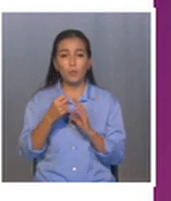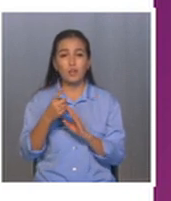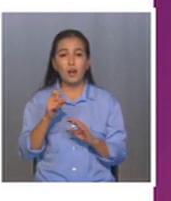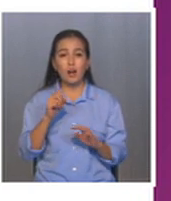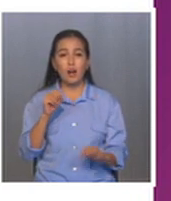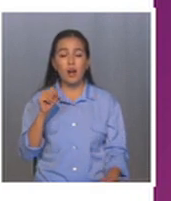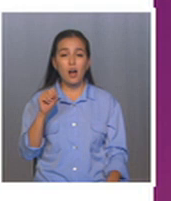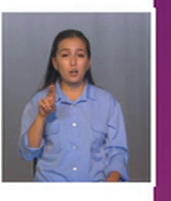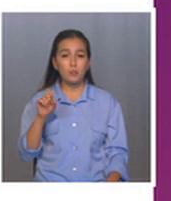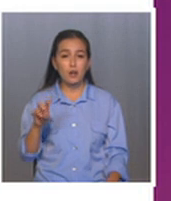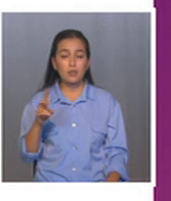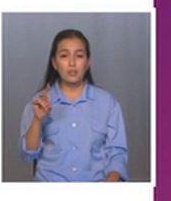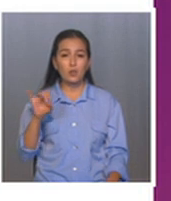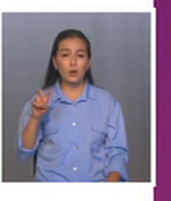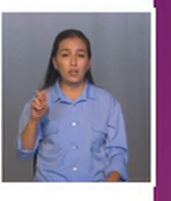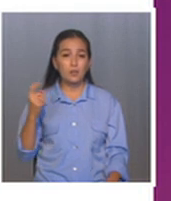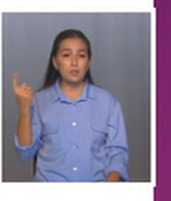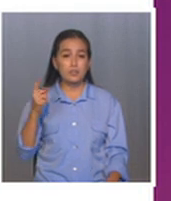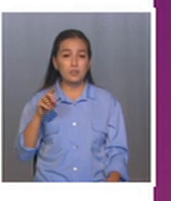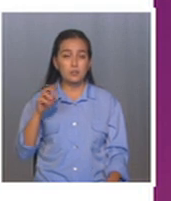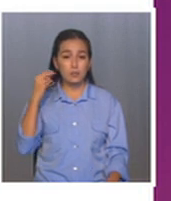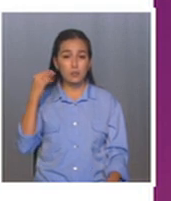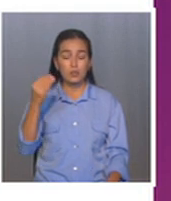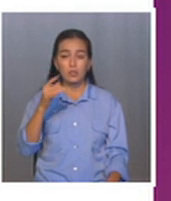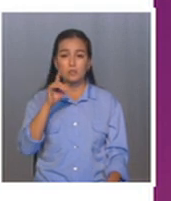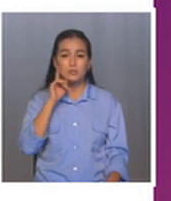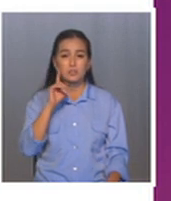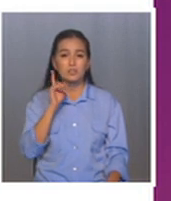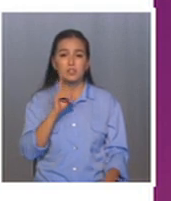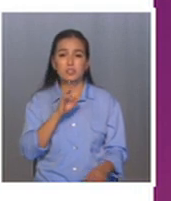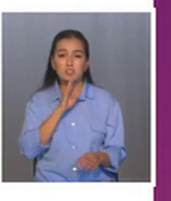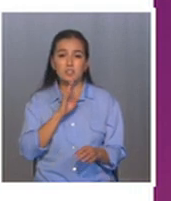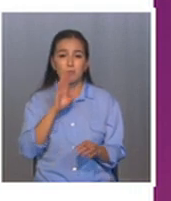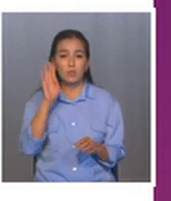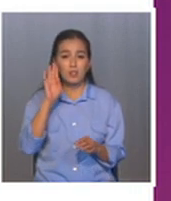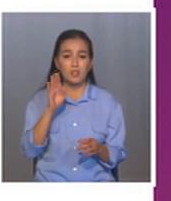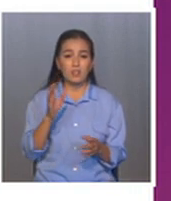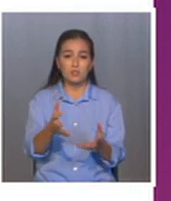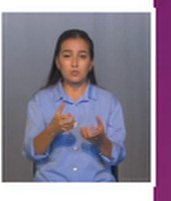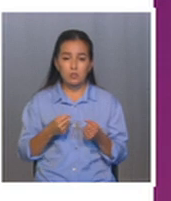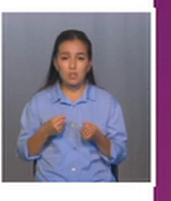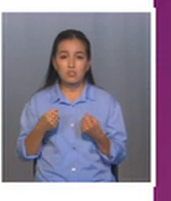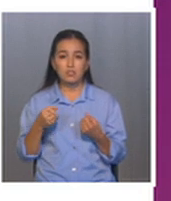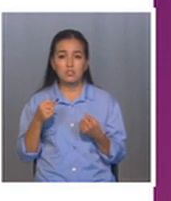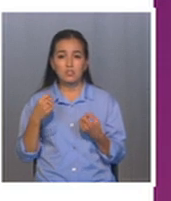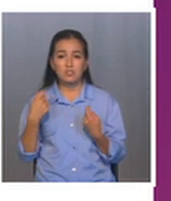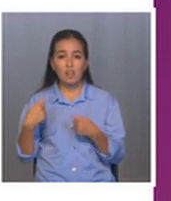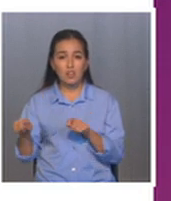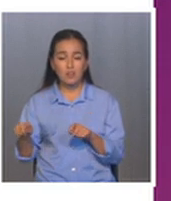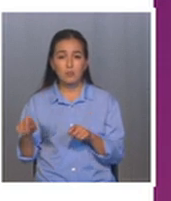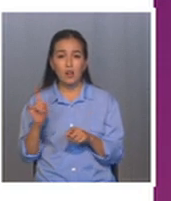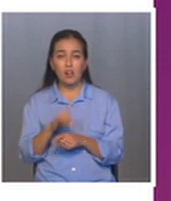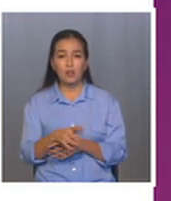I патша бұратана ұлттардың жас қыз балаларын қолға түсіру, сатып немесе алдау алу жарлығына